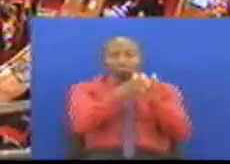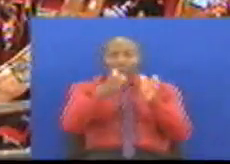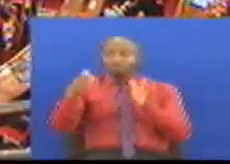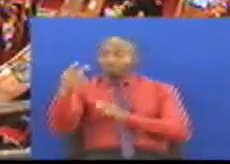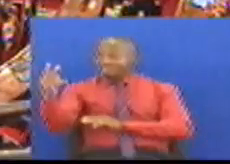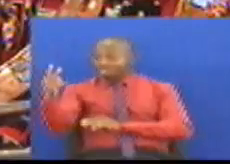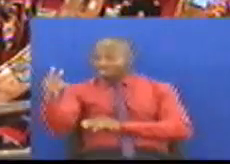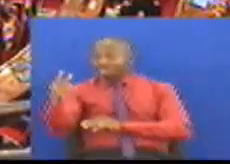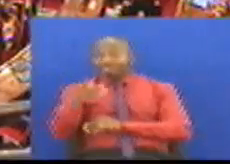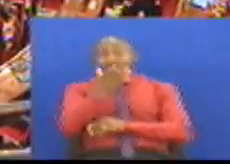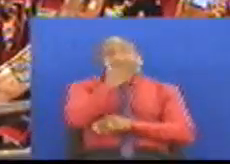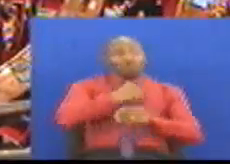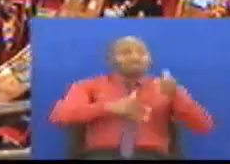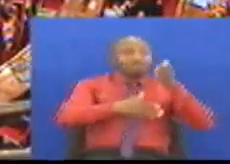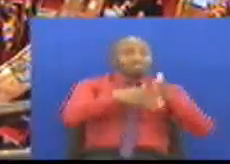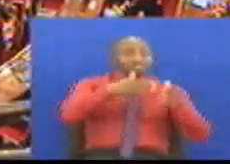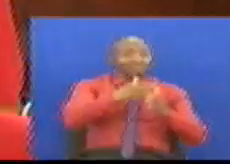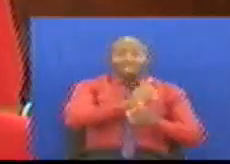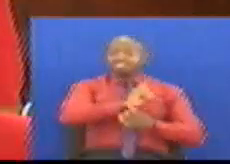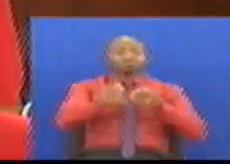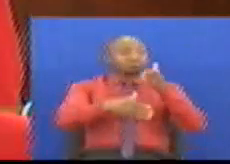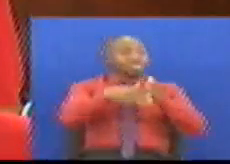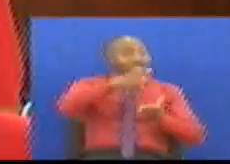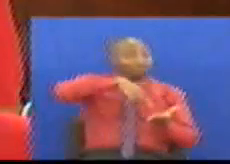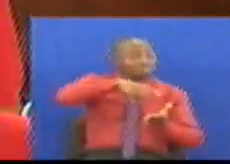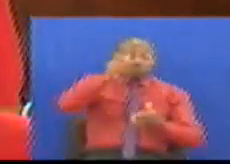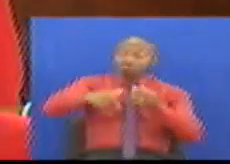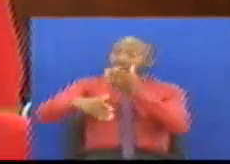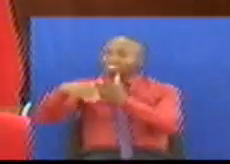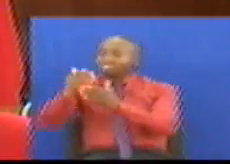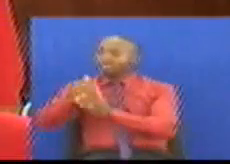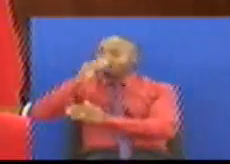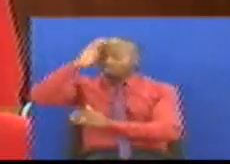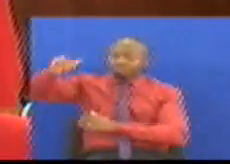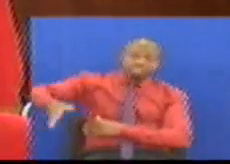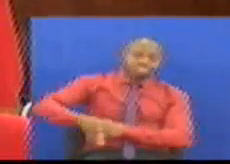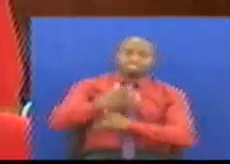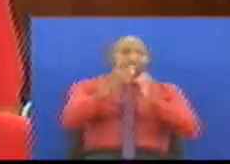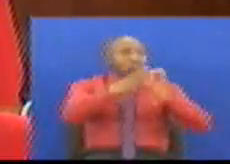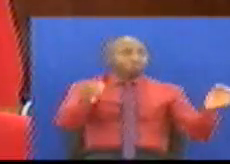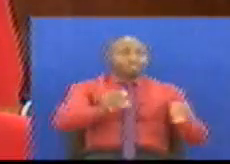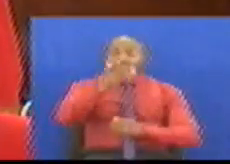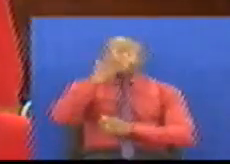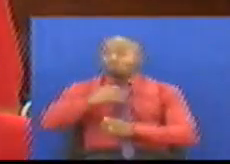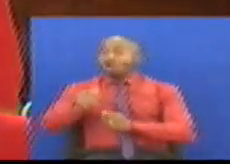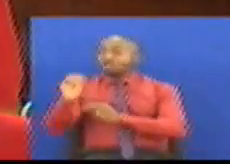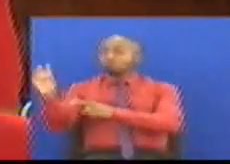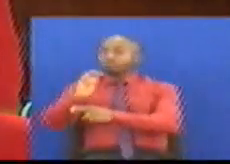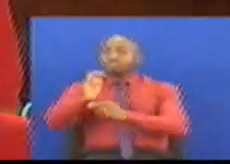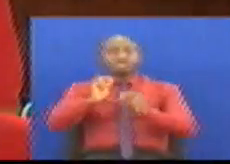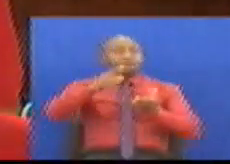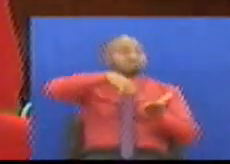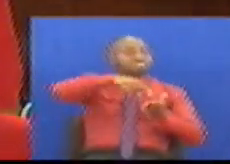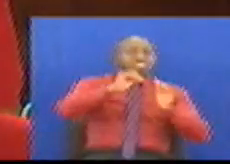Bwana asipoujenga mji wa ujengao wakesha bure, au Bwana asipoulinda mji, asipoulinda nyumba,